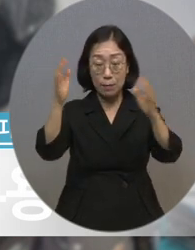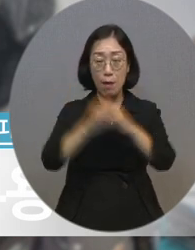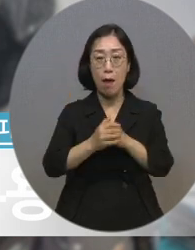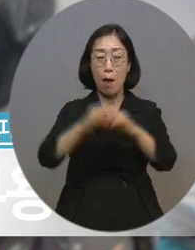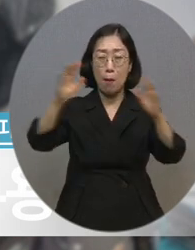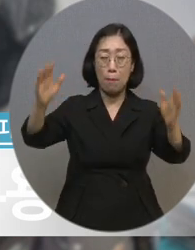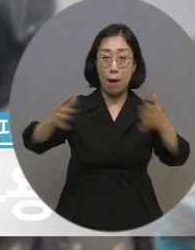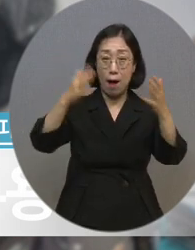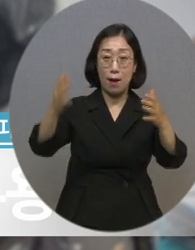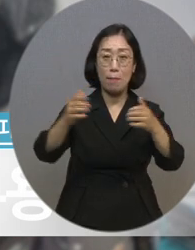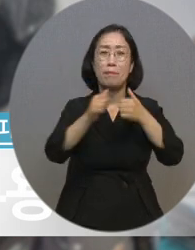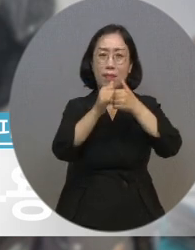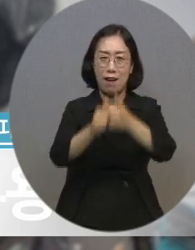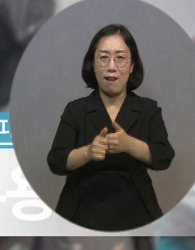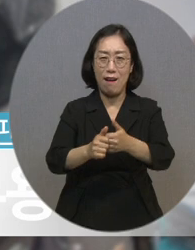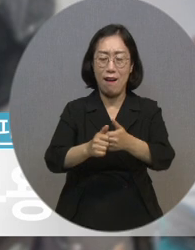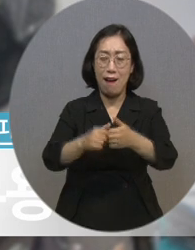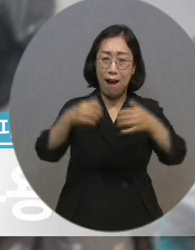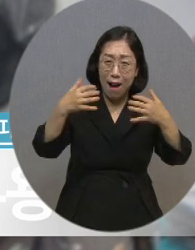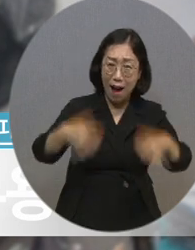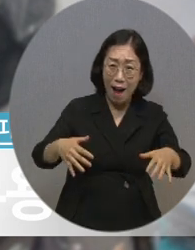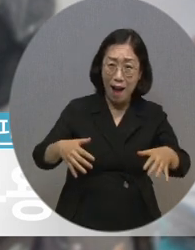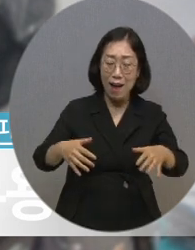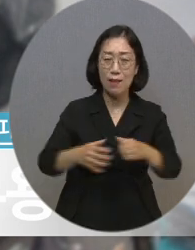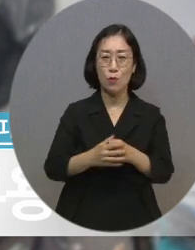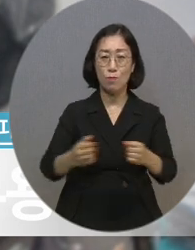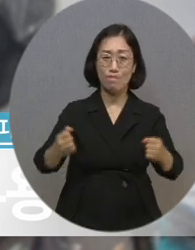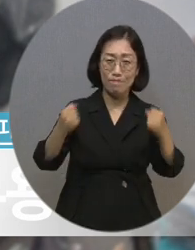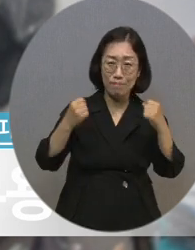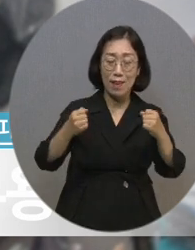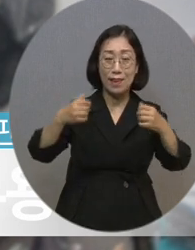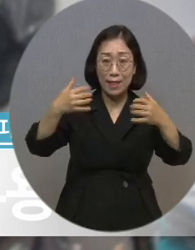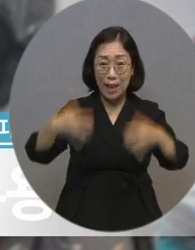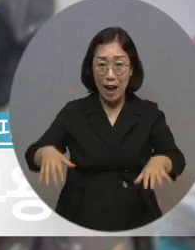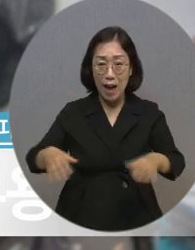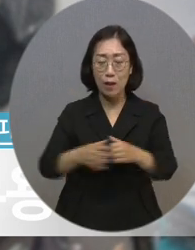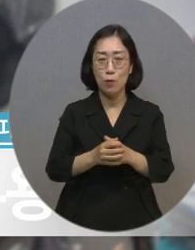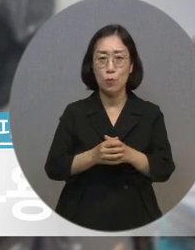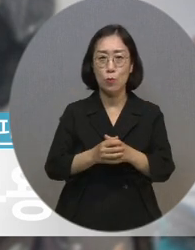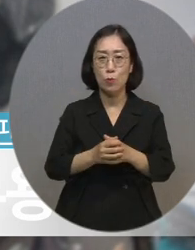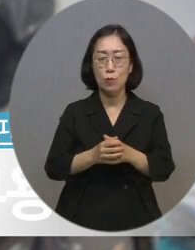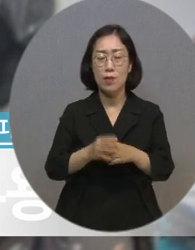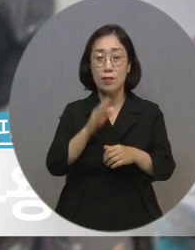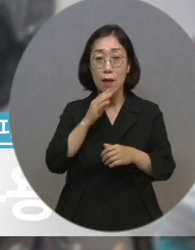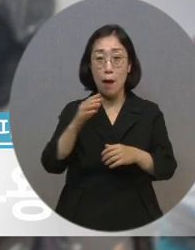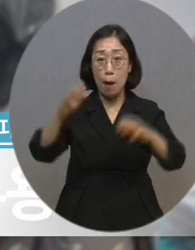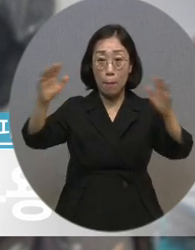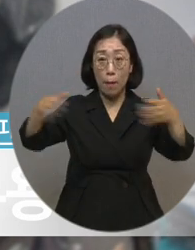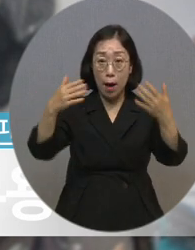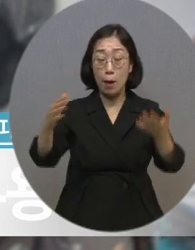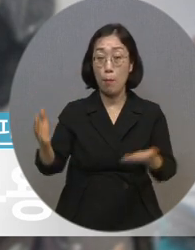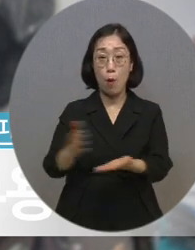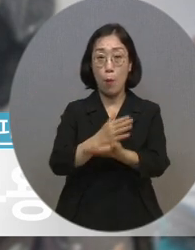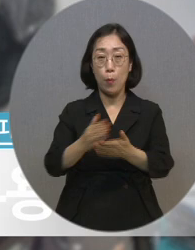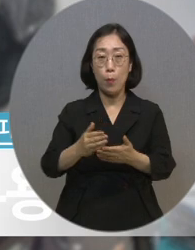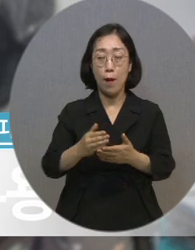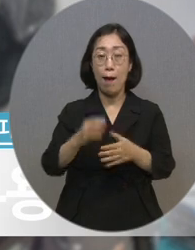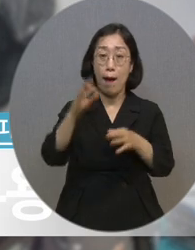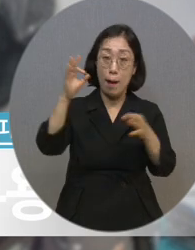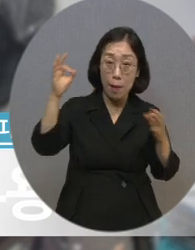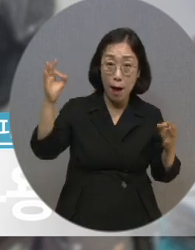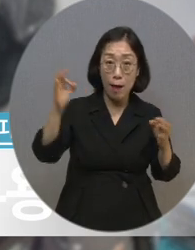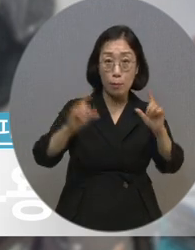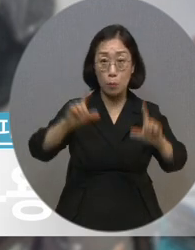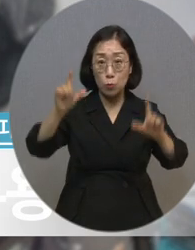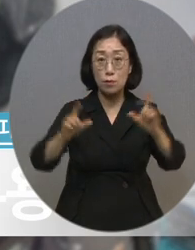세게 움직이고 적게 불면 적게 움직이고 정말 바람이 하나도 없을 때는 하나도 안 움직인 것